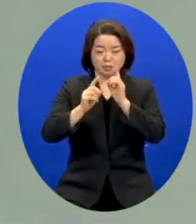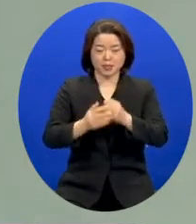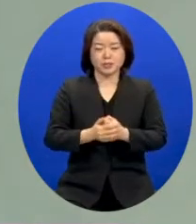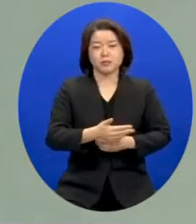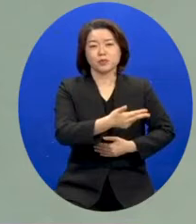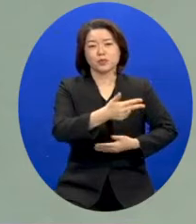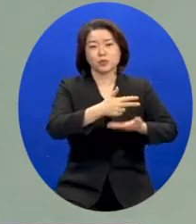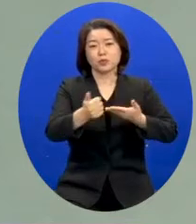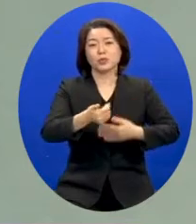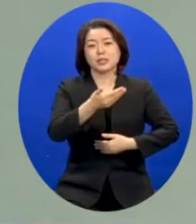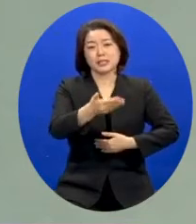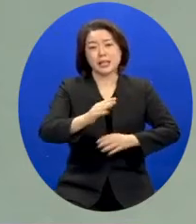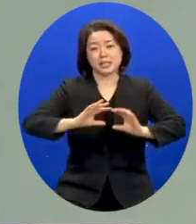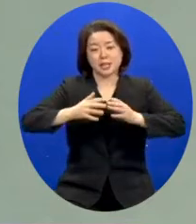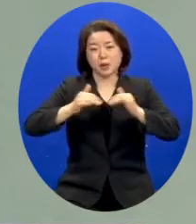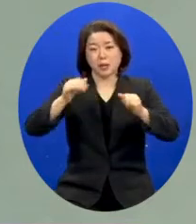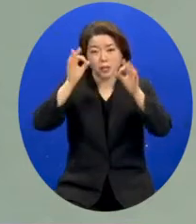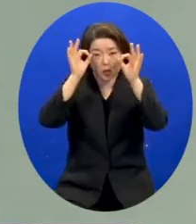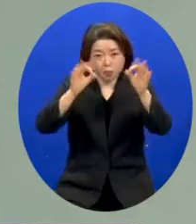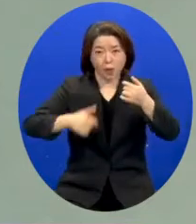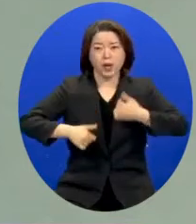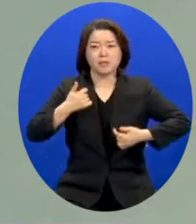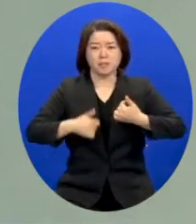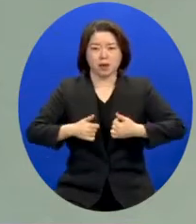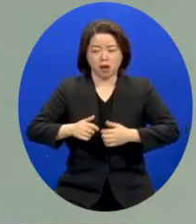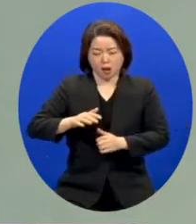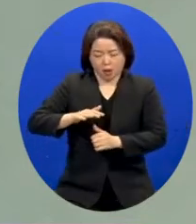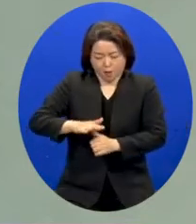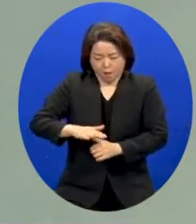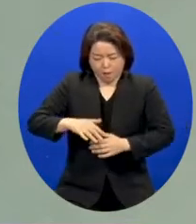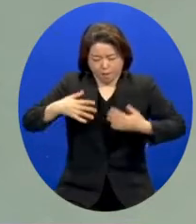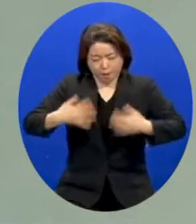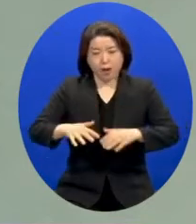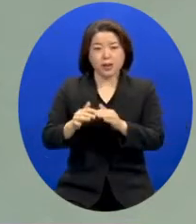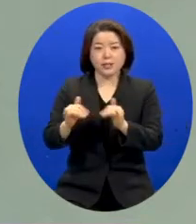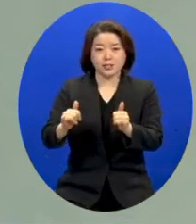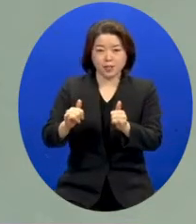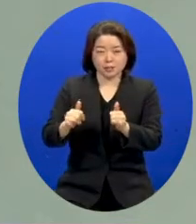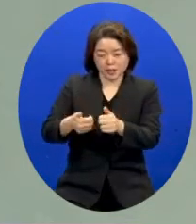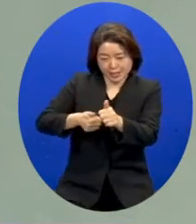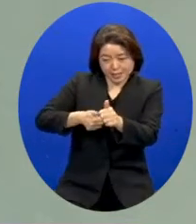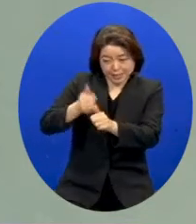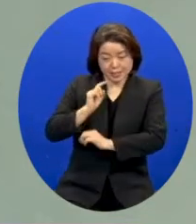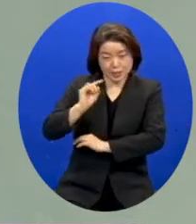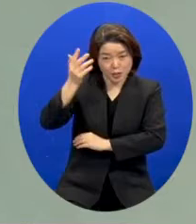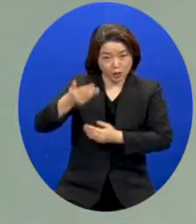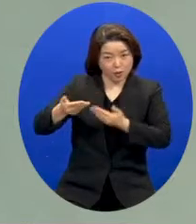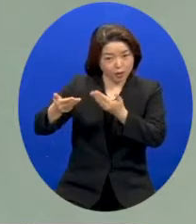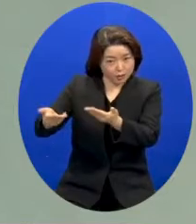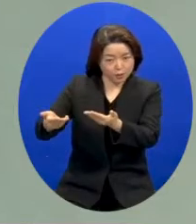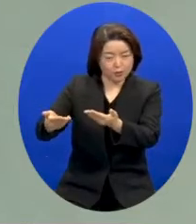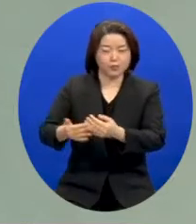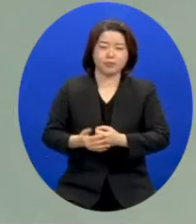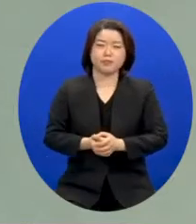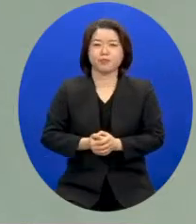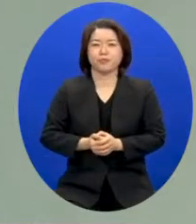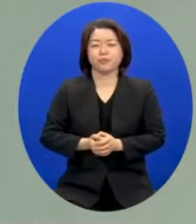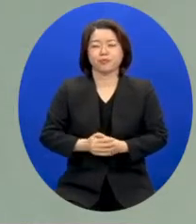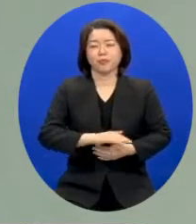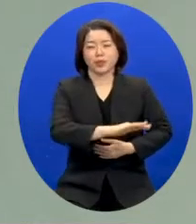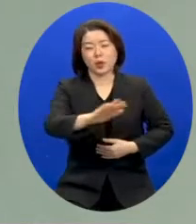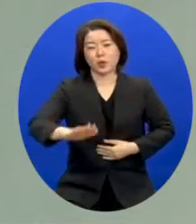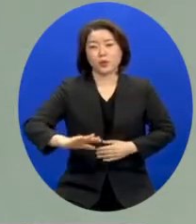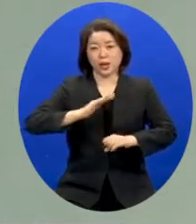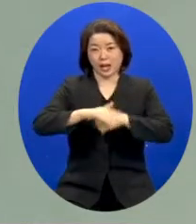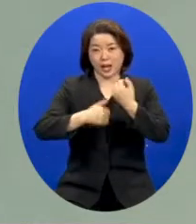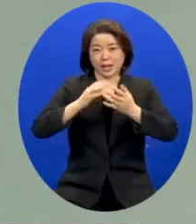보시고 기뻐하신다, 눌림받는 약한 사람에게 승리의 영광을 안겨주신다. 우리가 하나님의